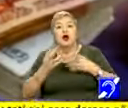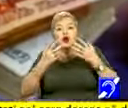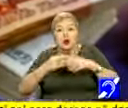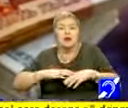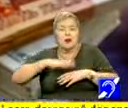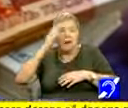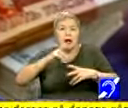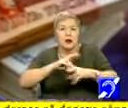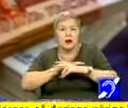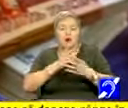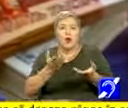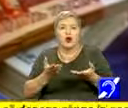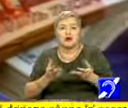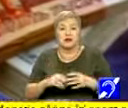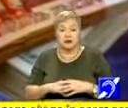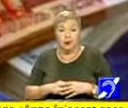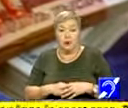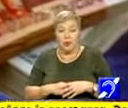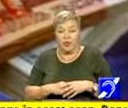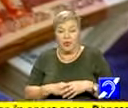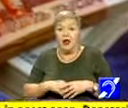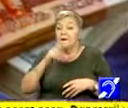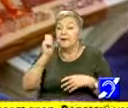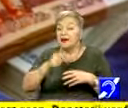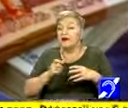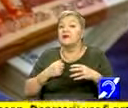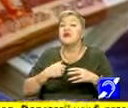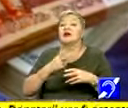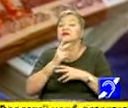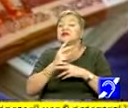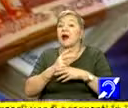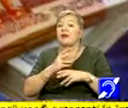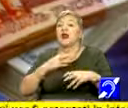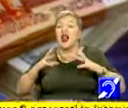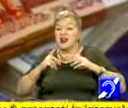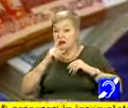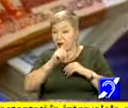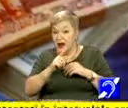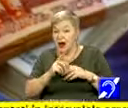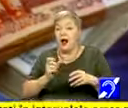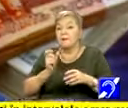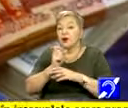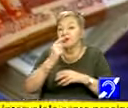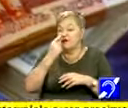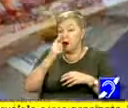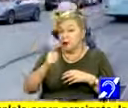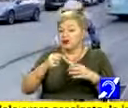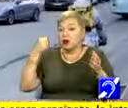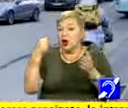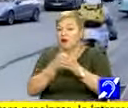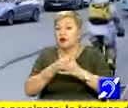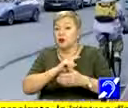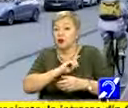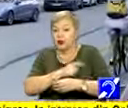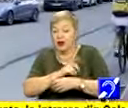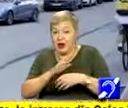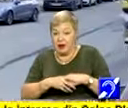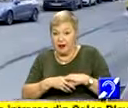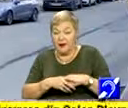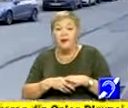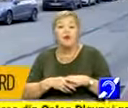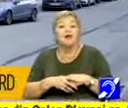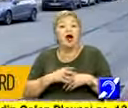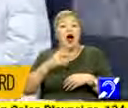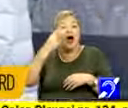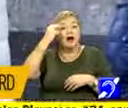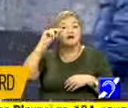Da, Liviu, îți mulțumesc. Sancțiunile impuse de statele occidentale încep să lovească puternic Rusia. Realitatea economică a țării s-a schimbat, a anunțat